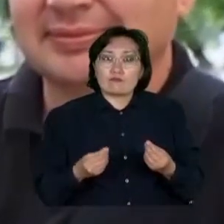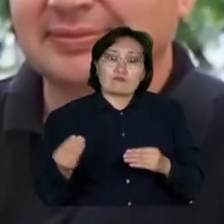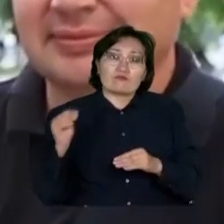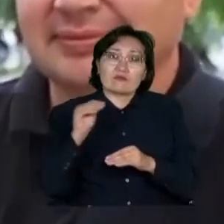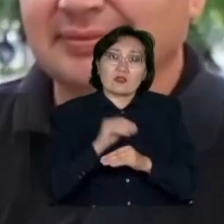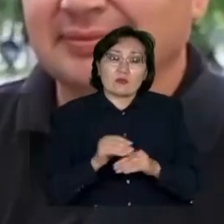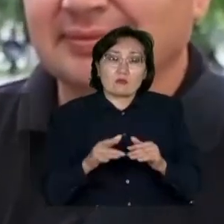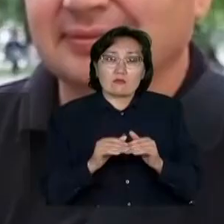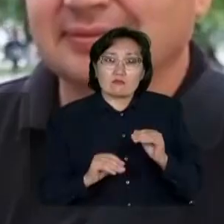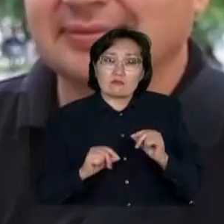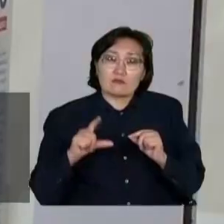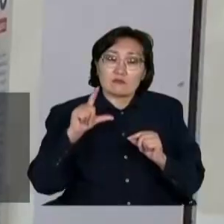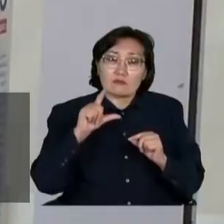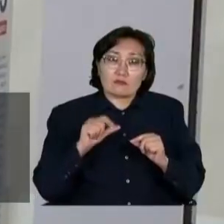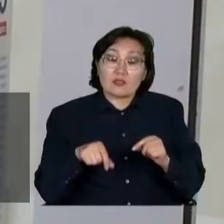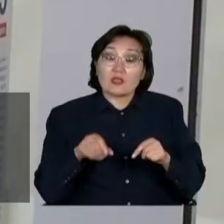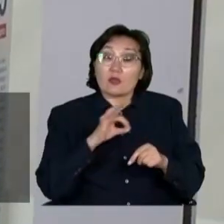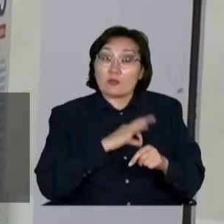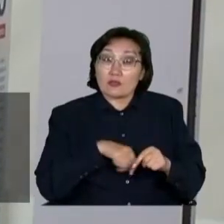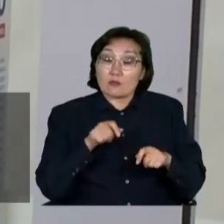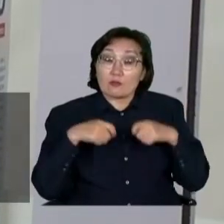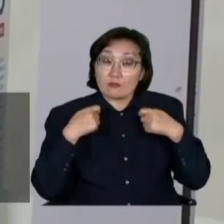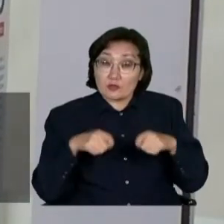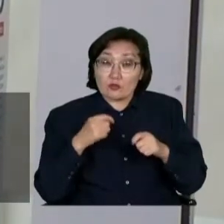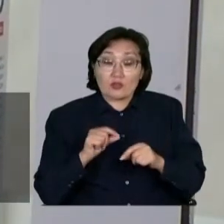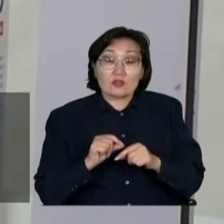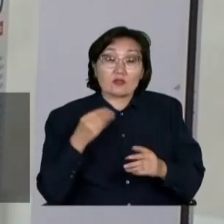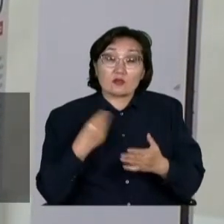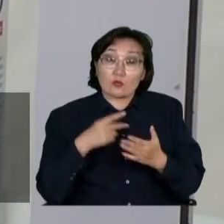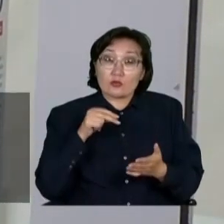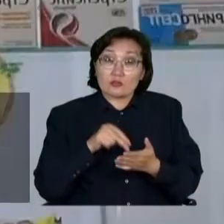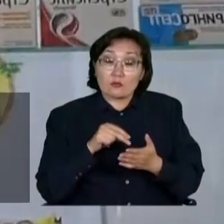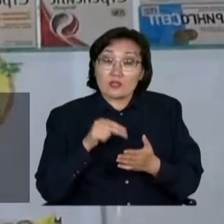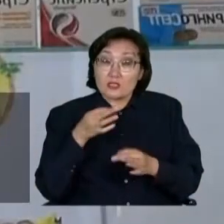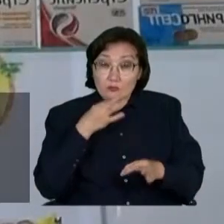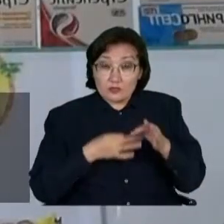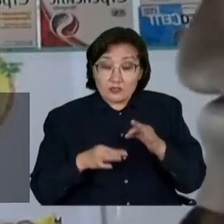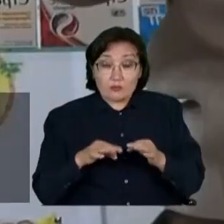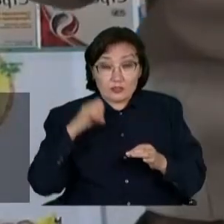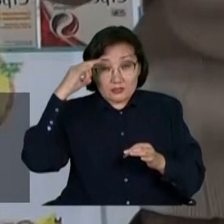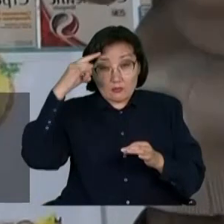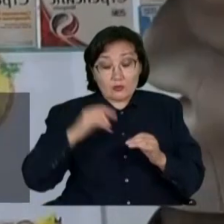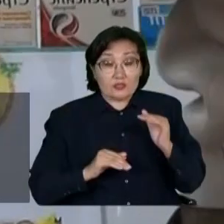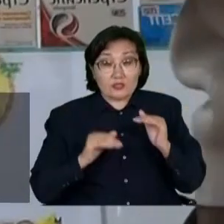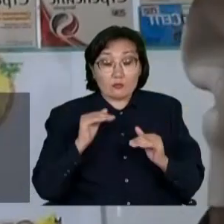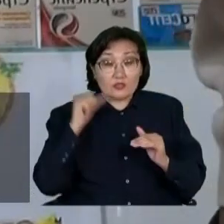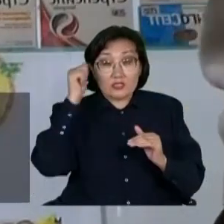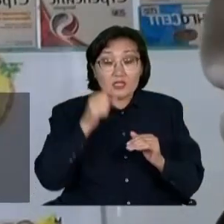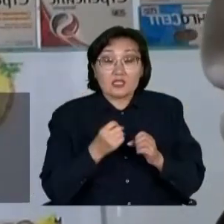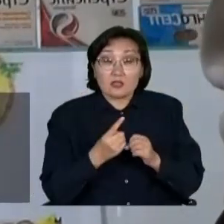потребителя доходит с большой ценой. По данным Бюро национальной статистики, цена на лекарства в стране выросла в годовой динамике